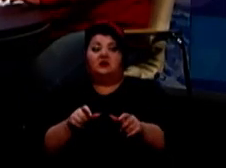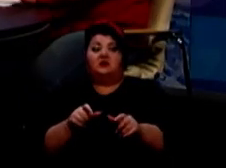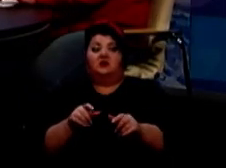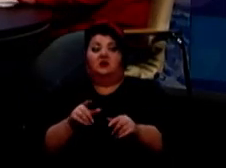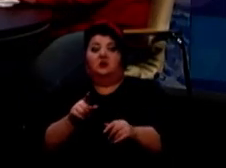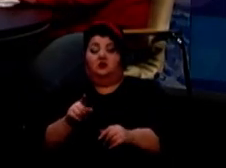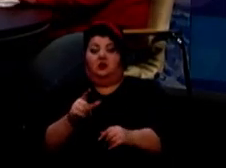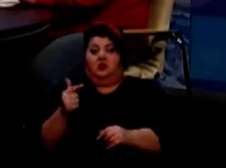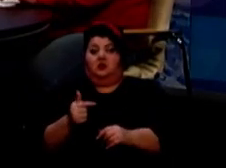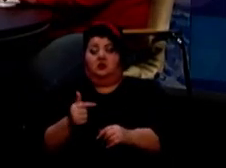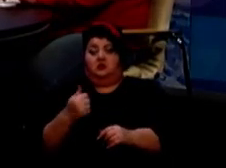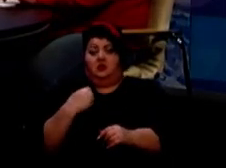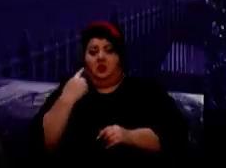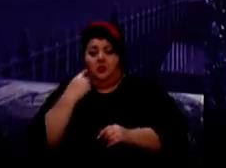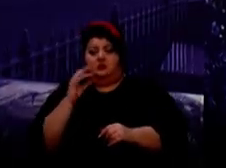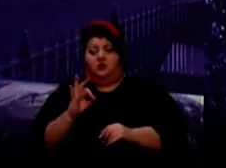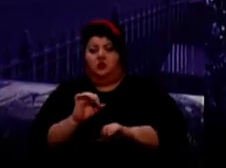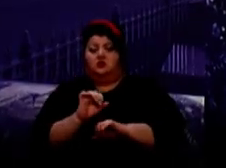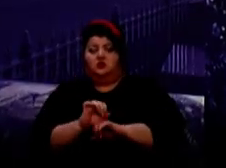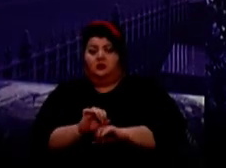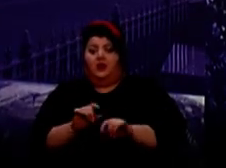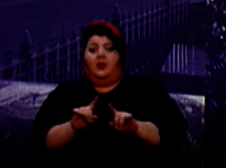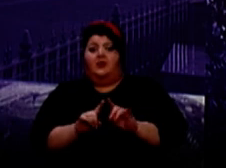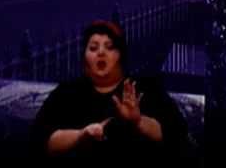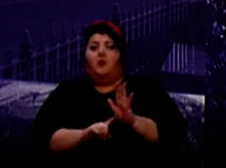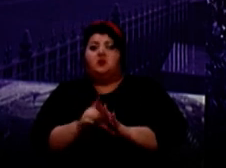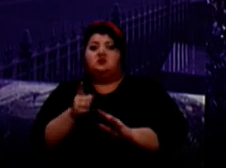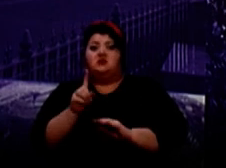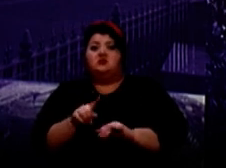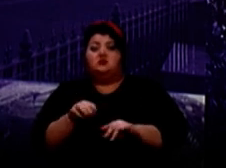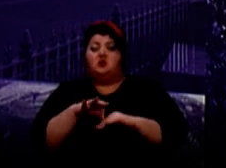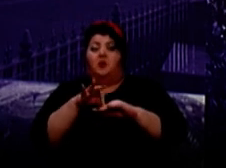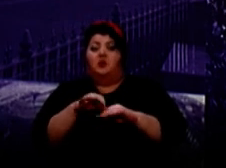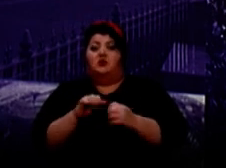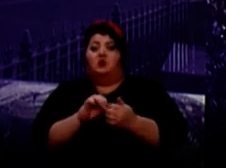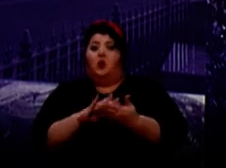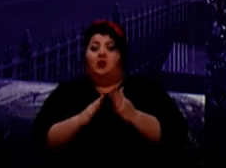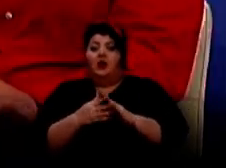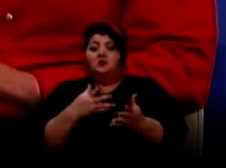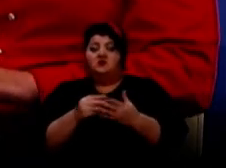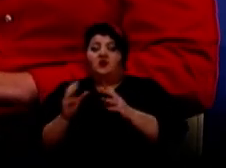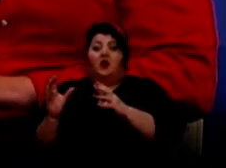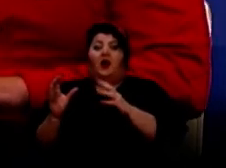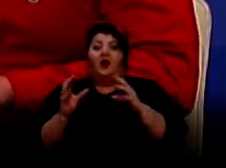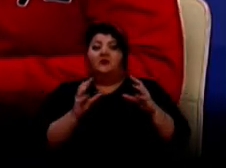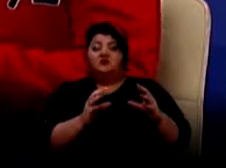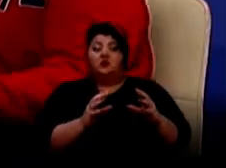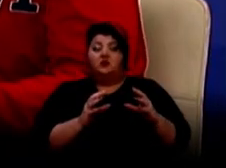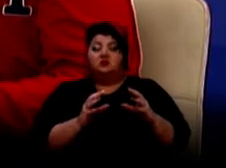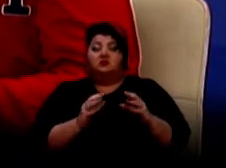місцями, будь ласка, і про зупинки. Так от, хлопці, ви почніть з того, щоб приведіть до ладу свої автобуси, щоб